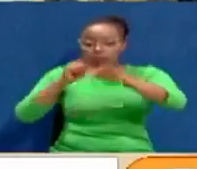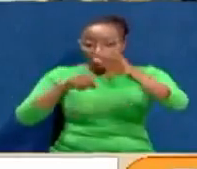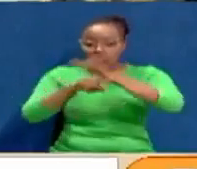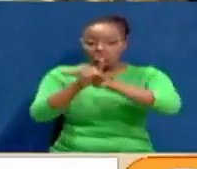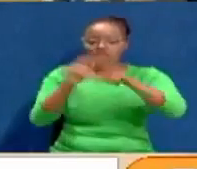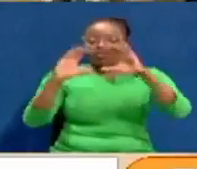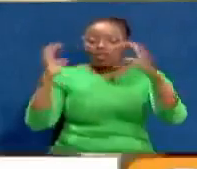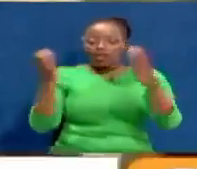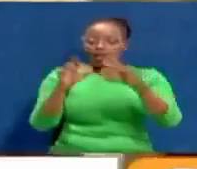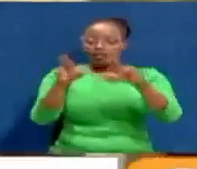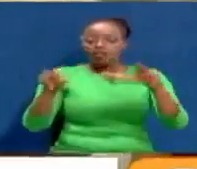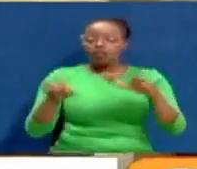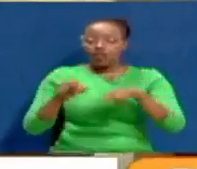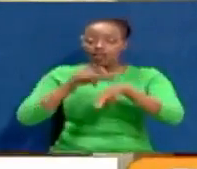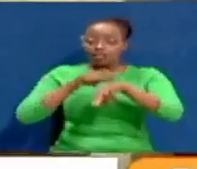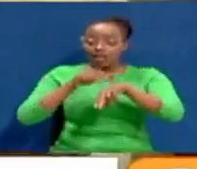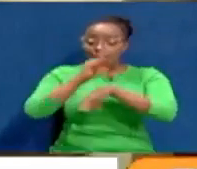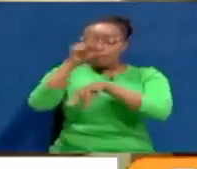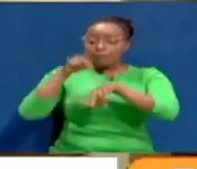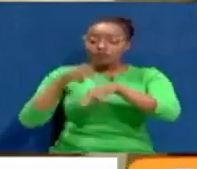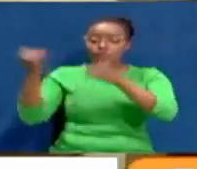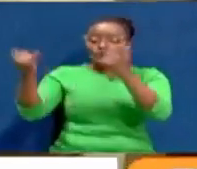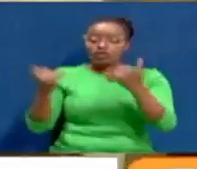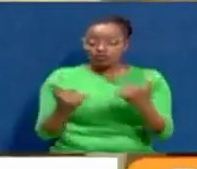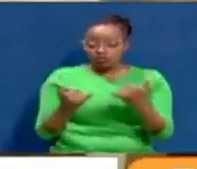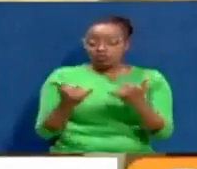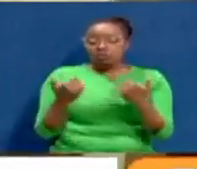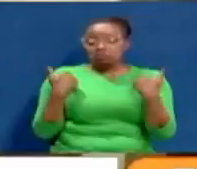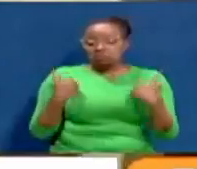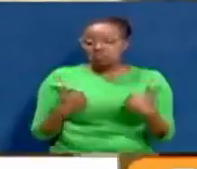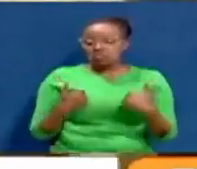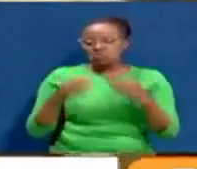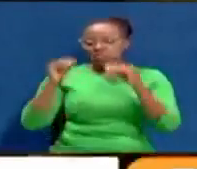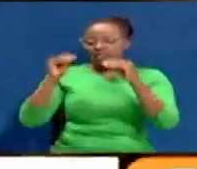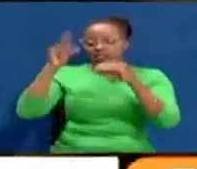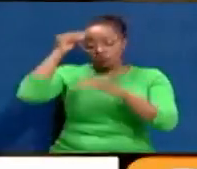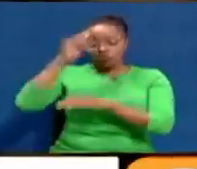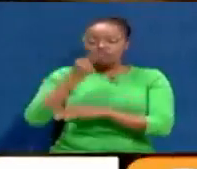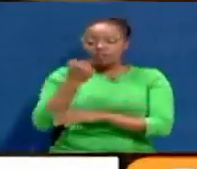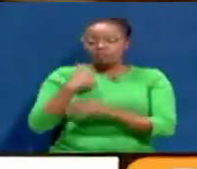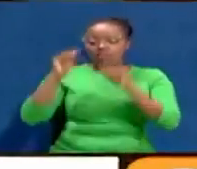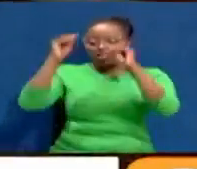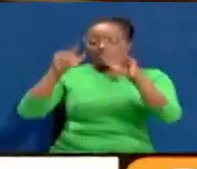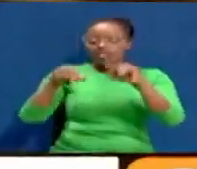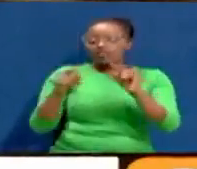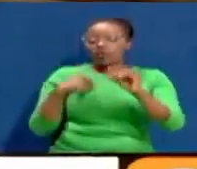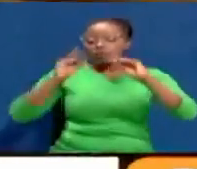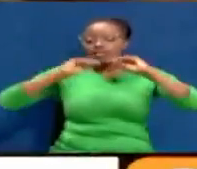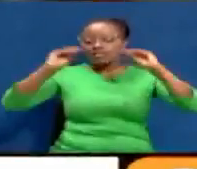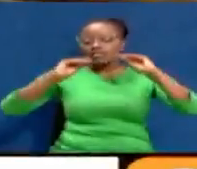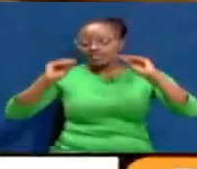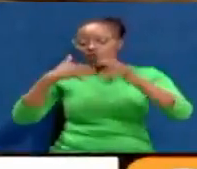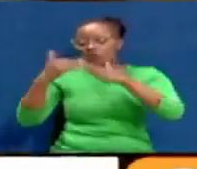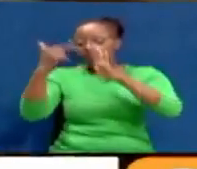huo wakati ambapo principal alipokuwa ananiintroduce kwa wanafunzi akiwaambia kwamba mimi ni mwalimu wao, nitachukua somo hili na